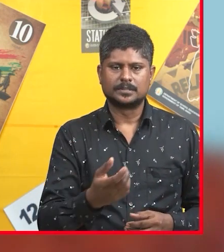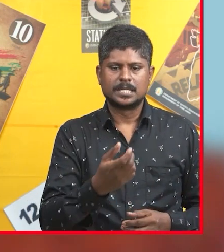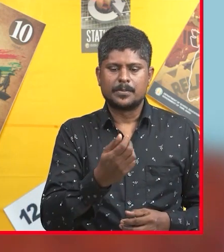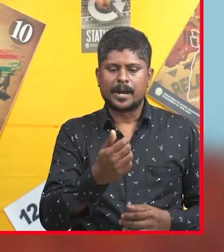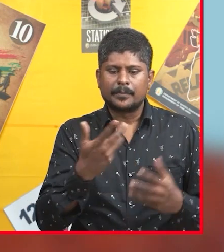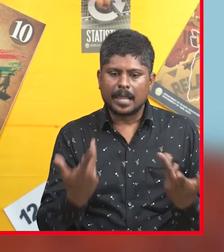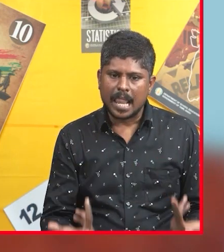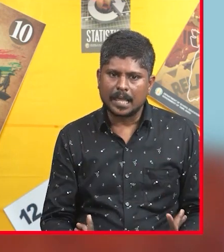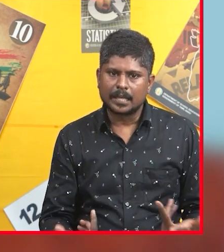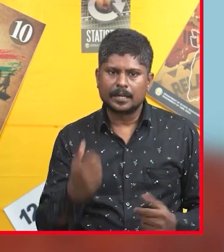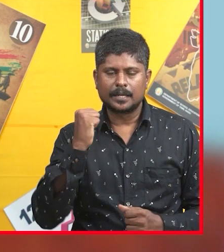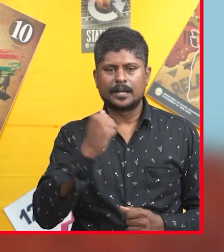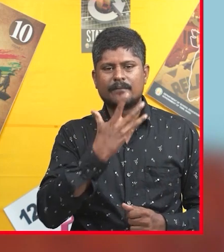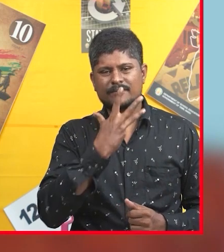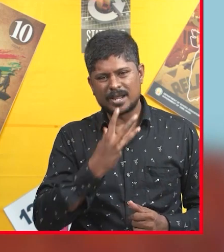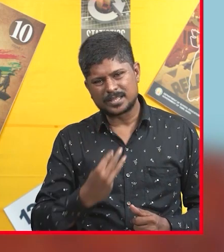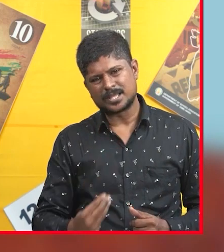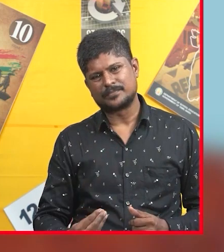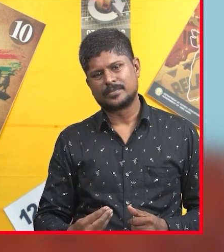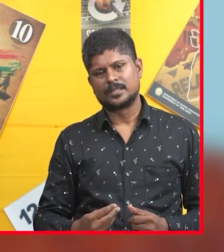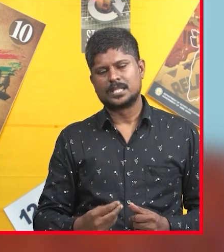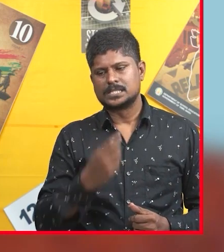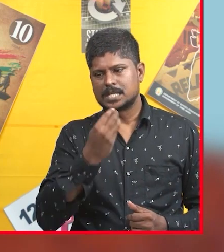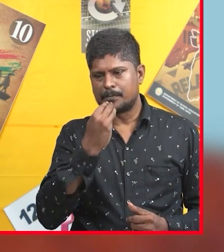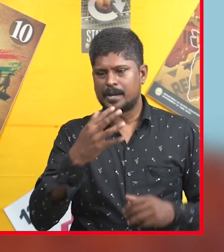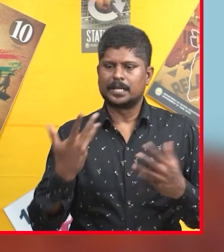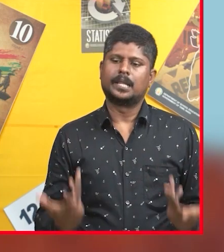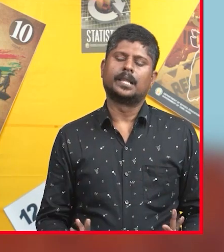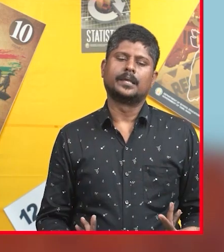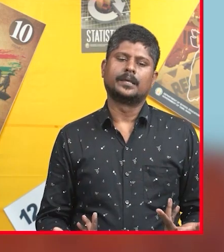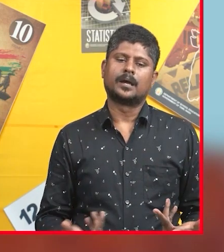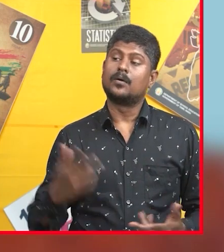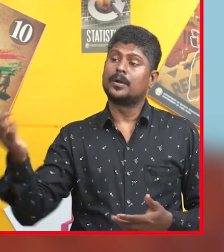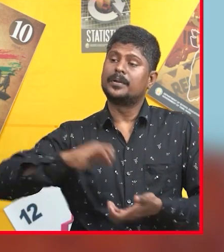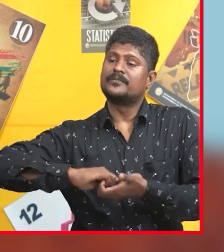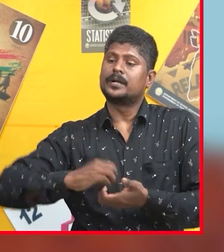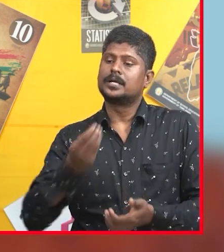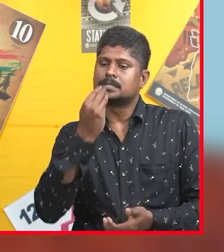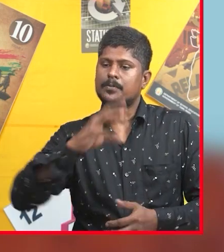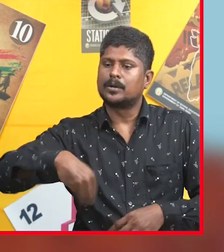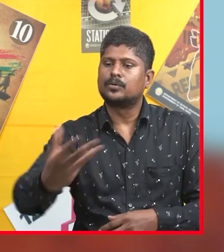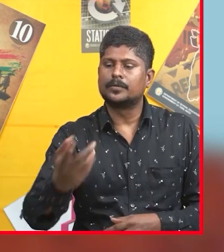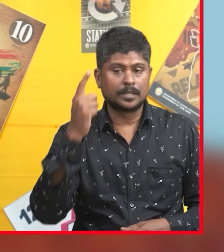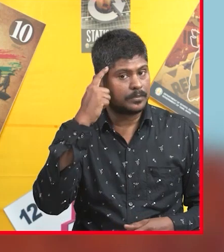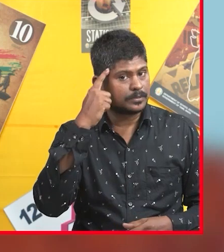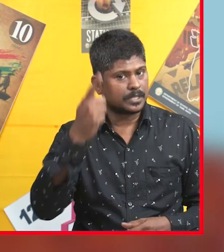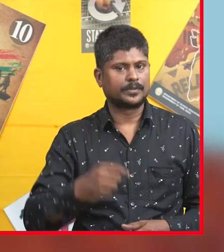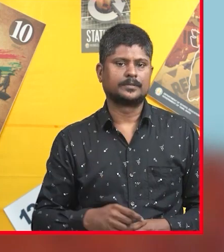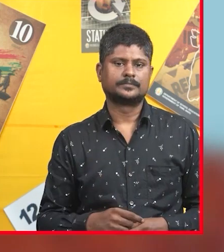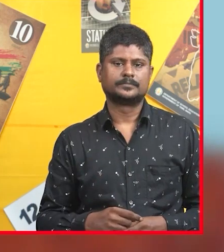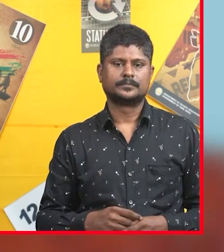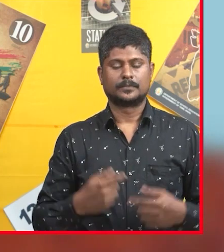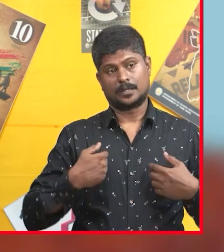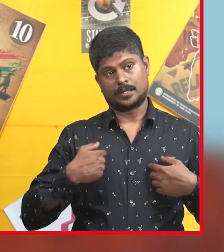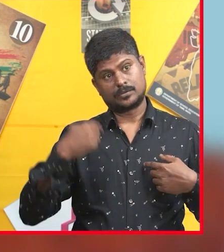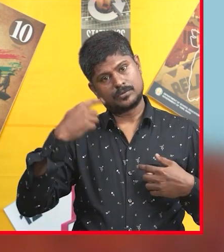இல்லை வறுமையில வாழ்றாங்க, அப்ப அவங்க எப்படி விருந்தோம்பல் செய்வாங்க நம்ம யோசிக்கிறோம் இல்லையா. எனக்கும்